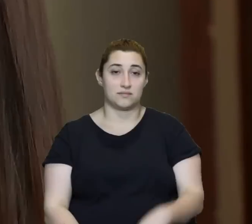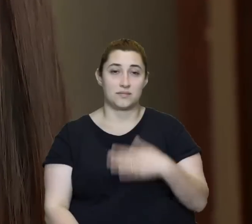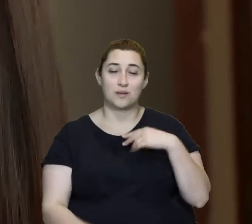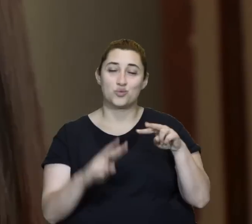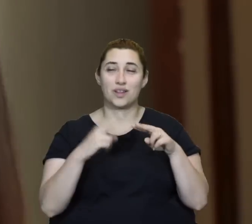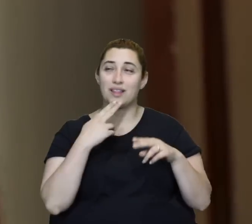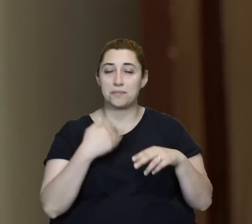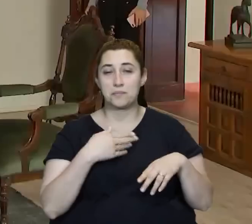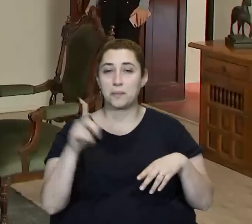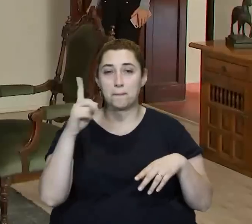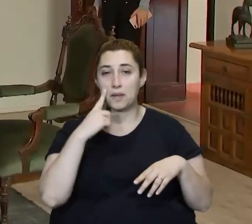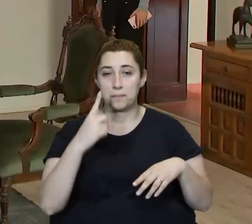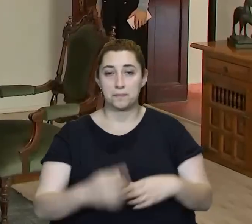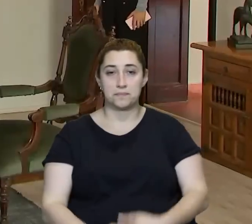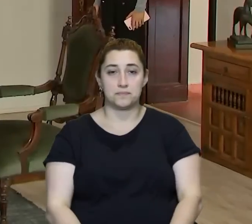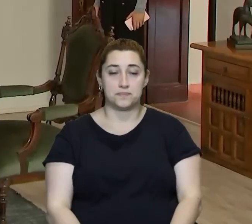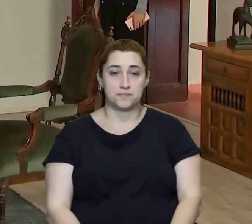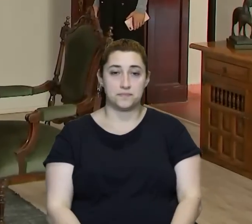Ben Müzeyyen Hanım'a bakayım.